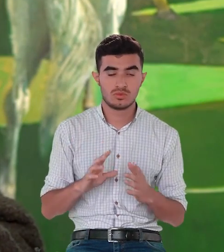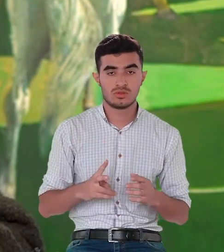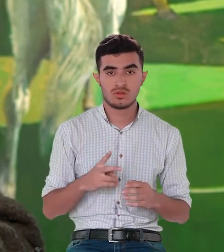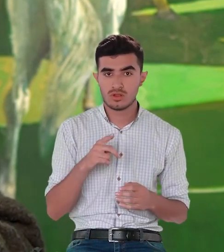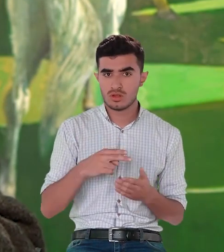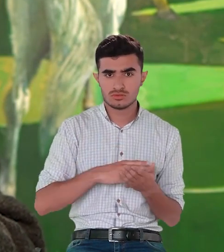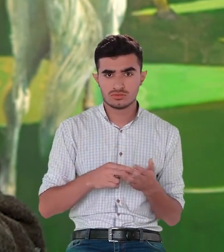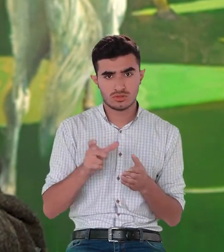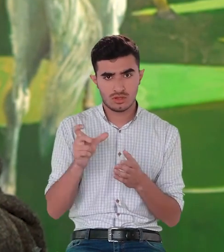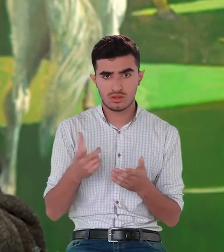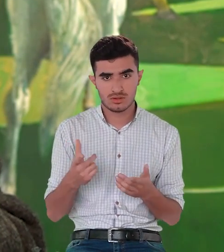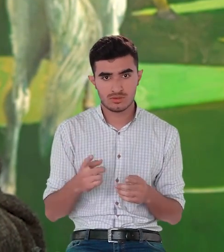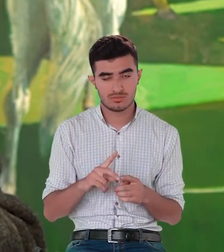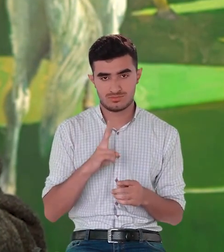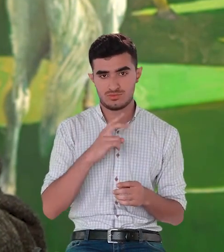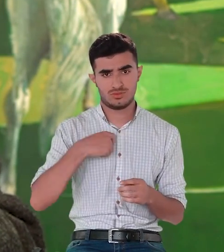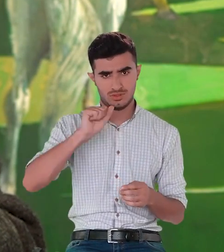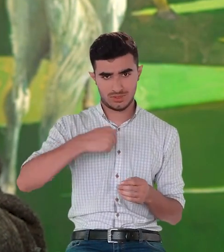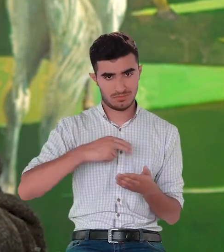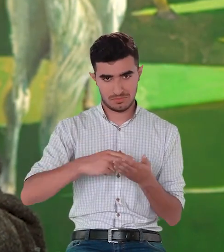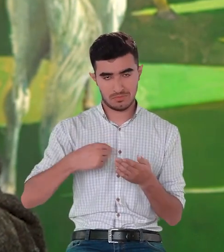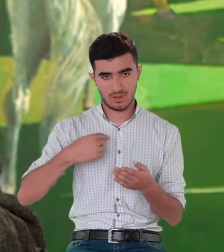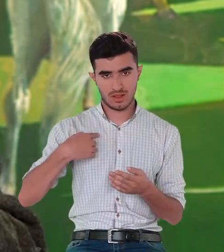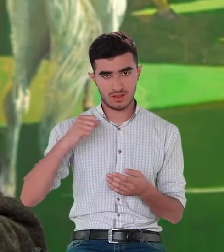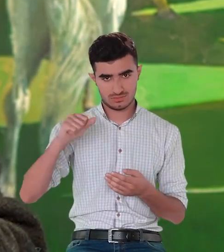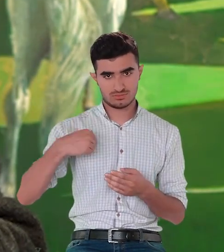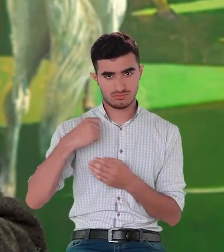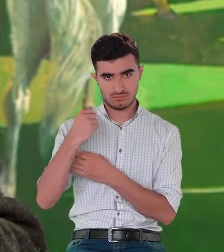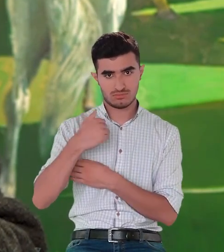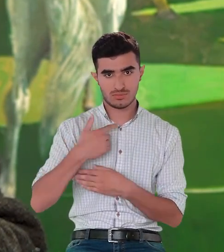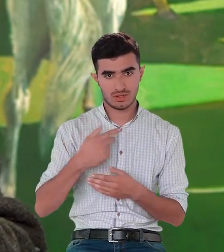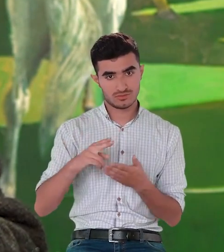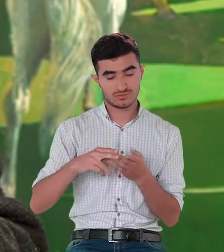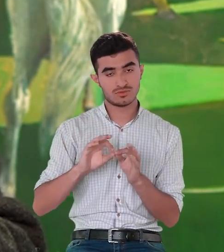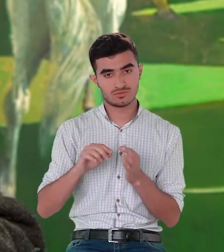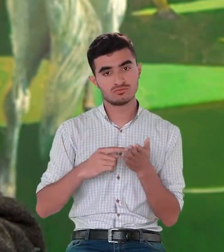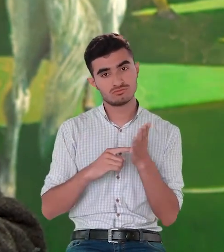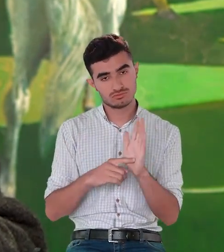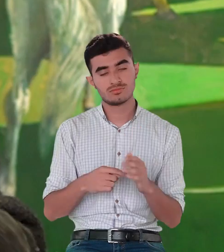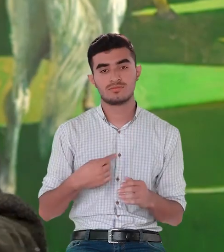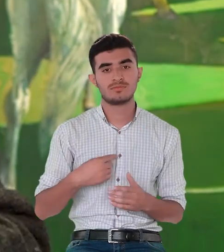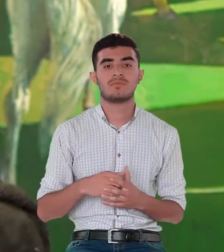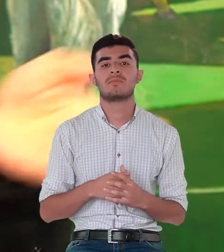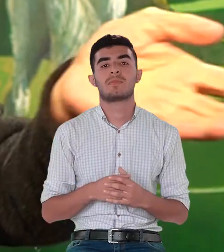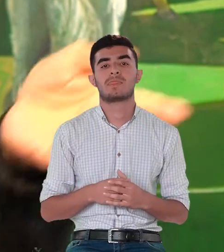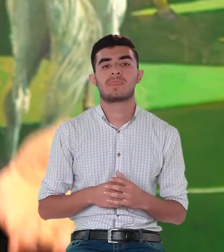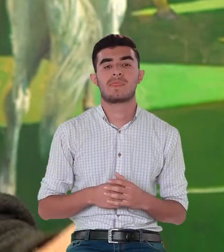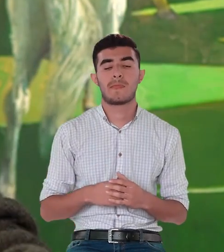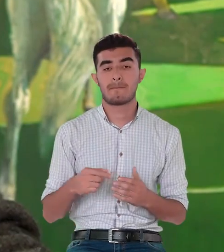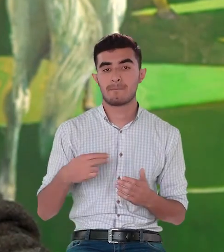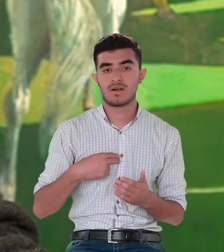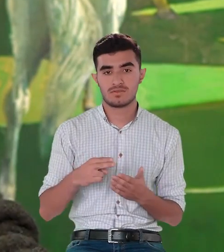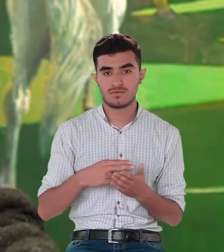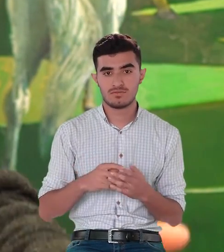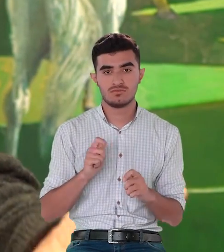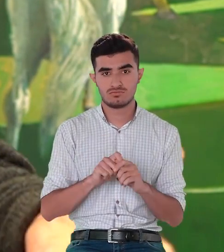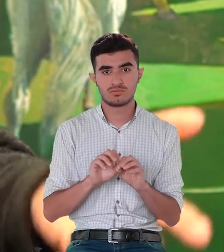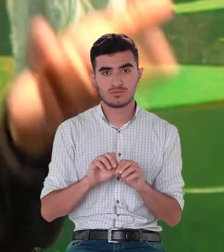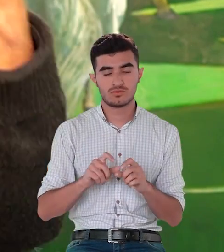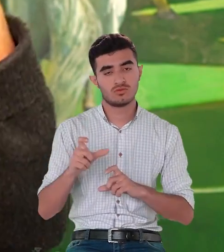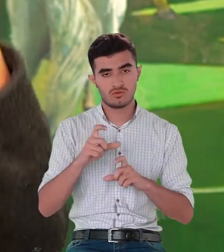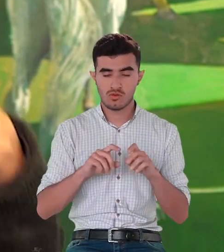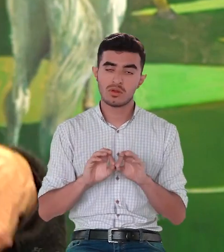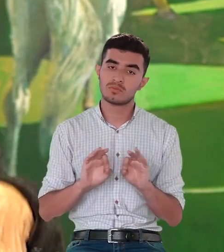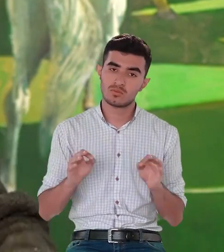پاکستان منٹ کے جو تھے منٹ ماسٹر وہ کہنے لگے کہ آپ ہمیں یہ بنا کے دیں. میں نے کہا یہ لو. بولتے یہ کیا؟ میں نے کہا